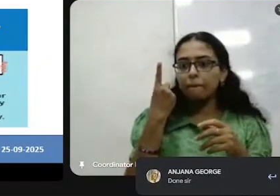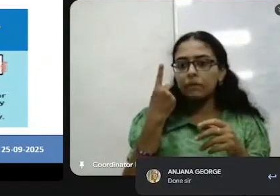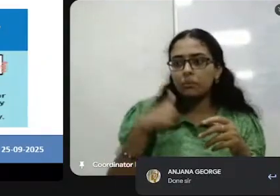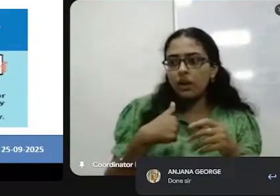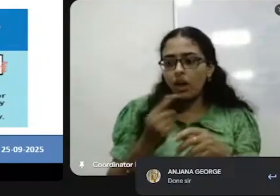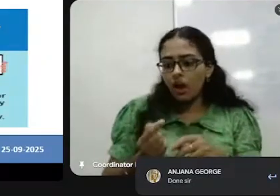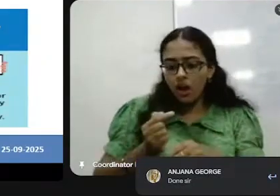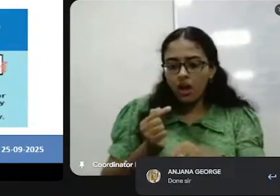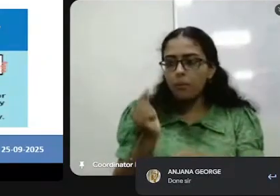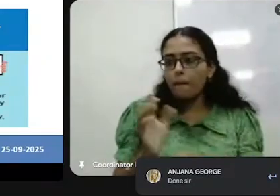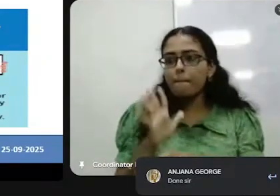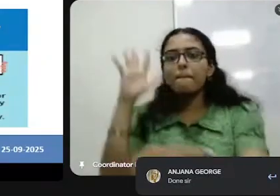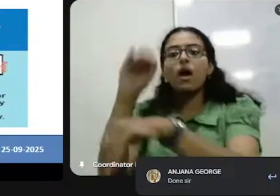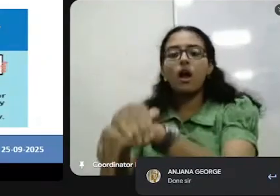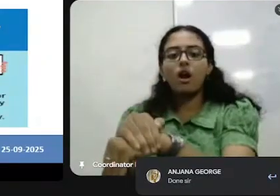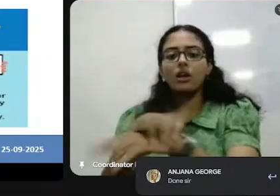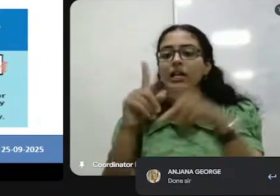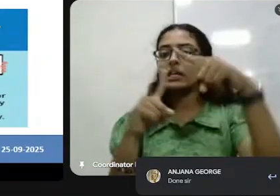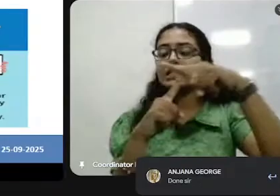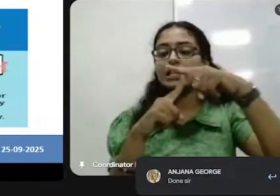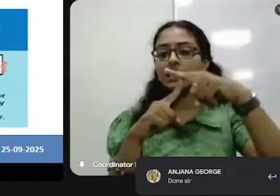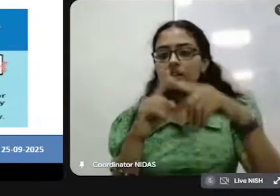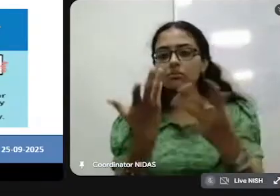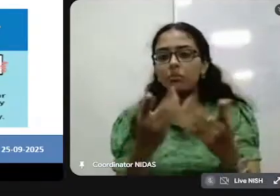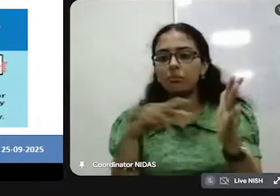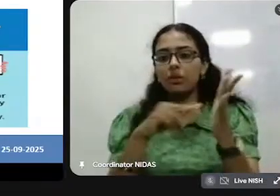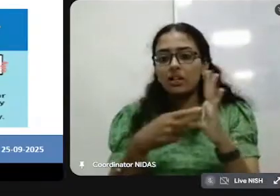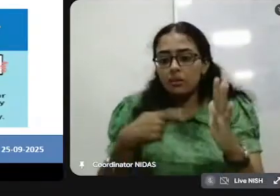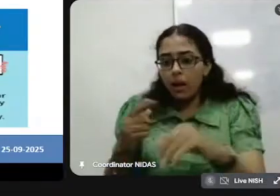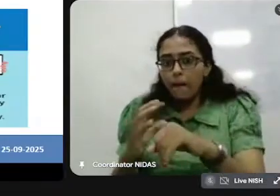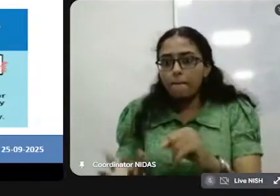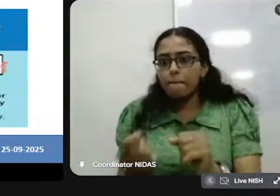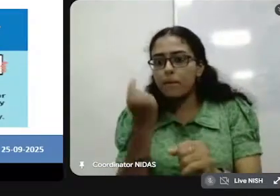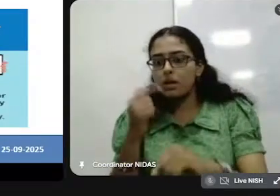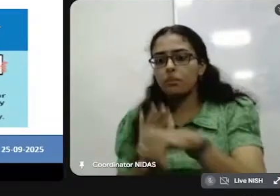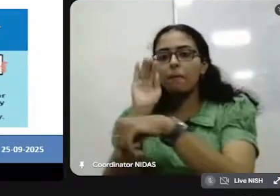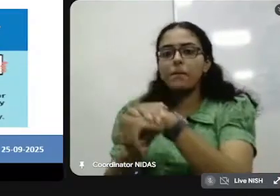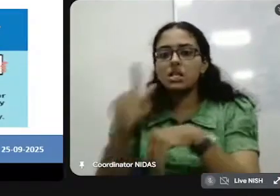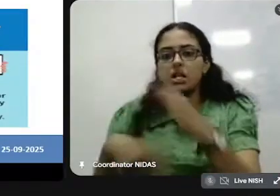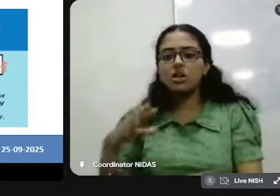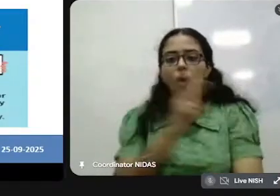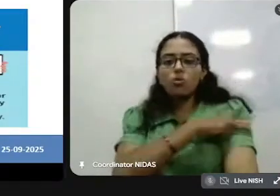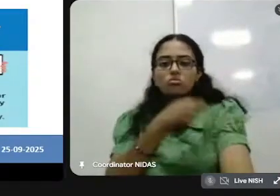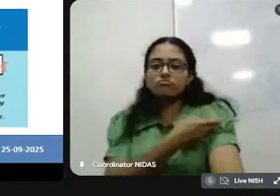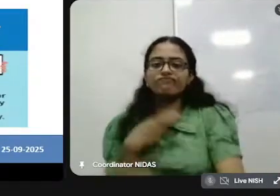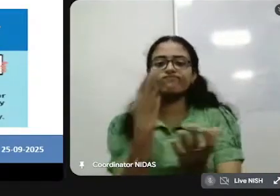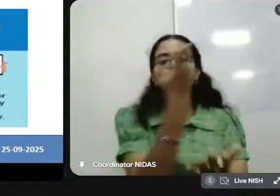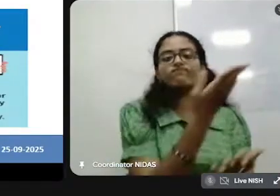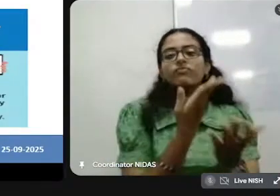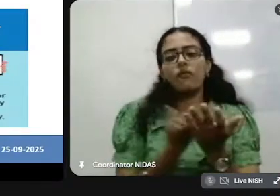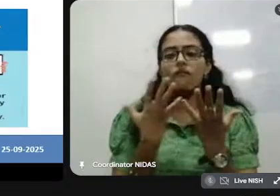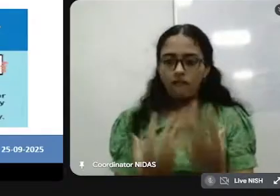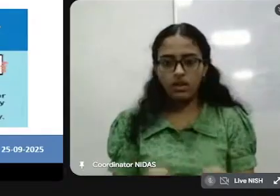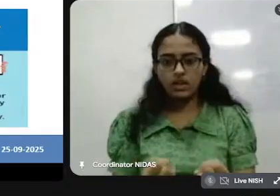ടൈംലി മാനേജ്മെന്റിനാണ് ടി എന്ന് നമ്മൾ ഉദ്ദേശിക്കുന്നത്. അതായത് അത്രയും വേഗം തന്നെ ആ വ്യക്തിയെ ഹോസ്പിറ്റലിൽ കൊണ്ടുപോവുക എന്നുള്ളതാണ്. എത്രയും വേഗം